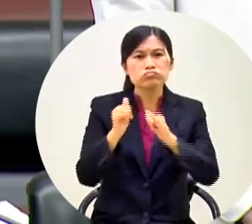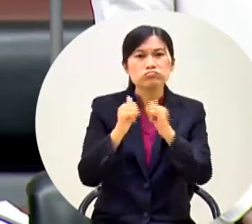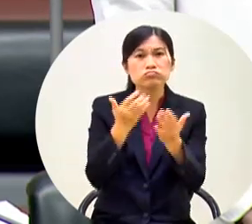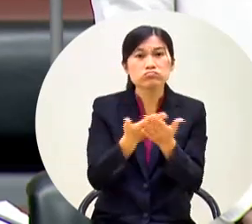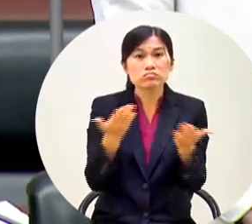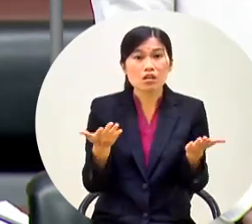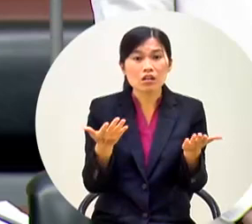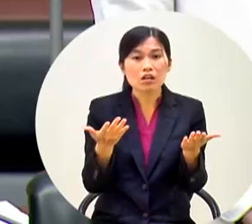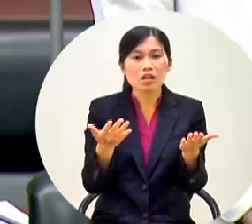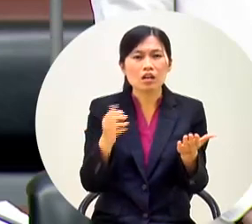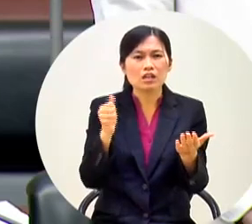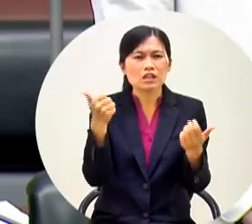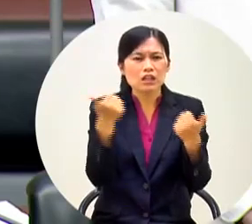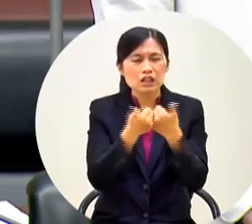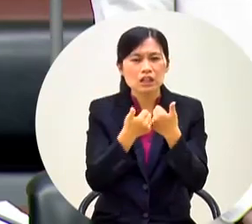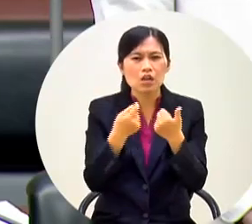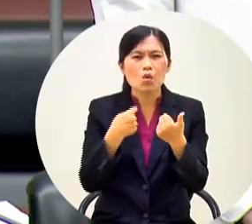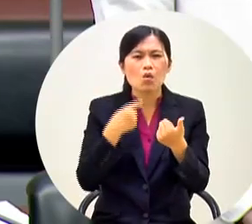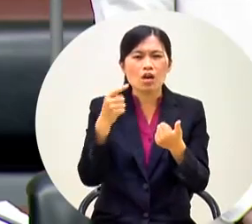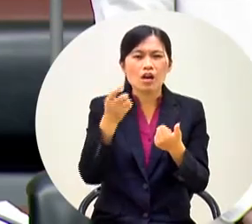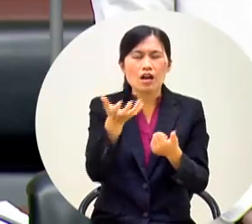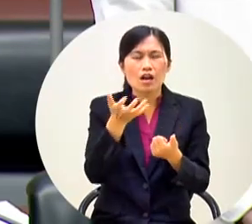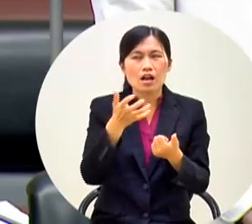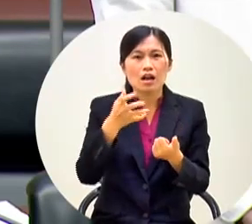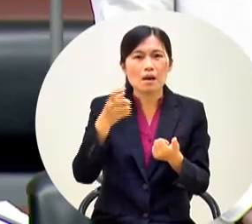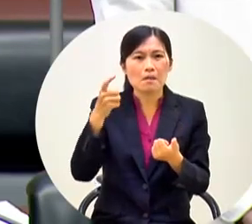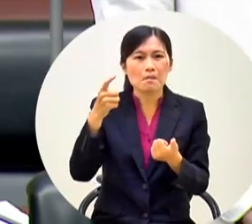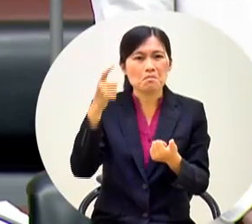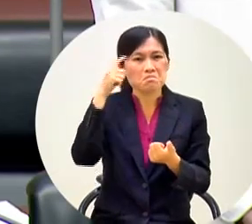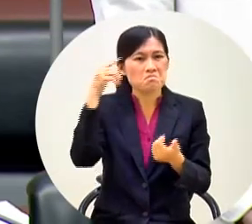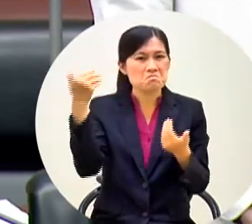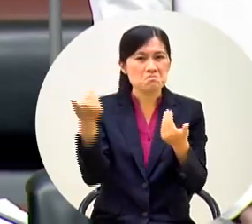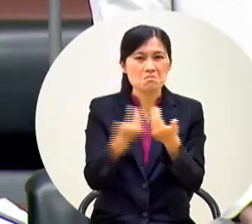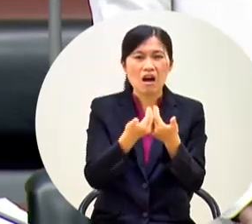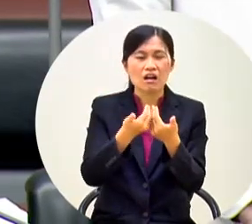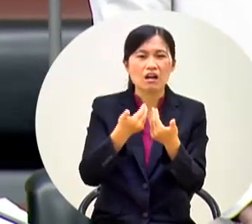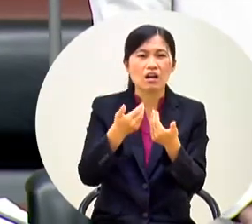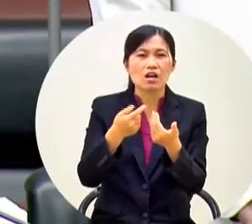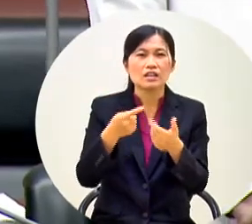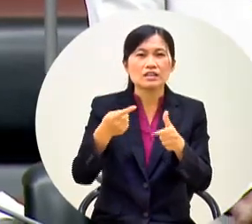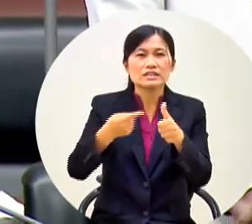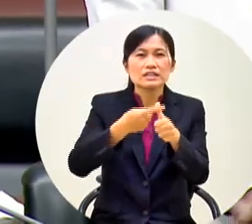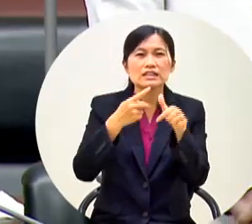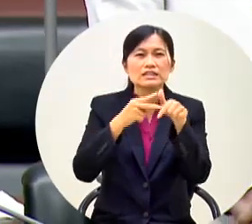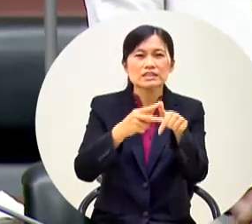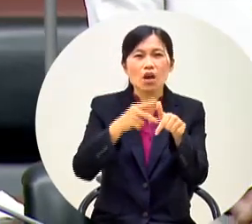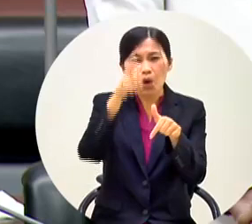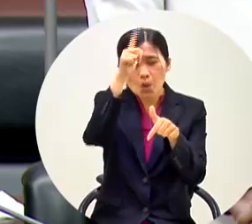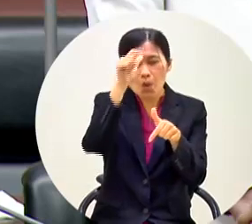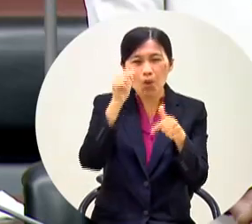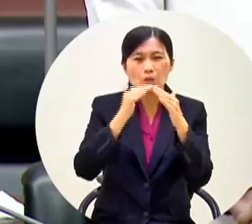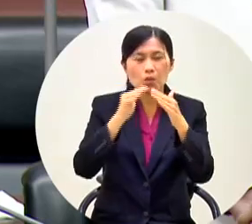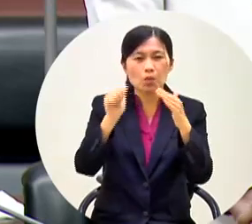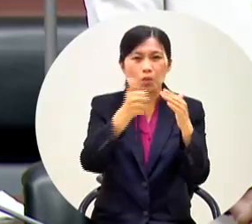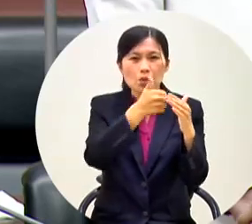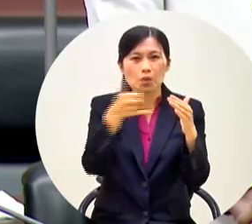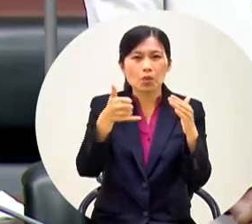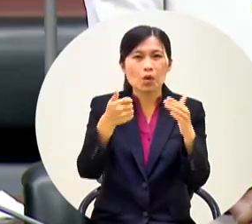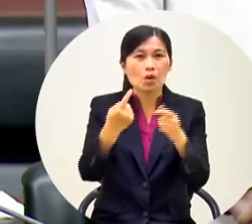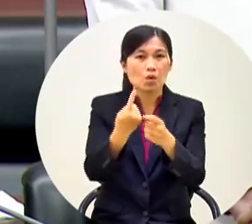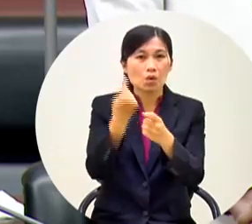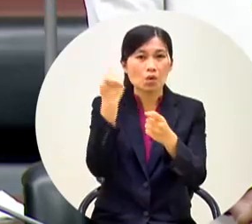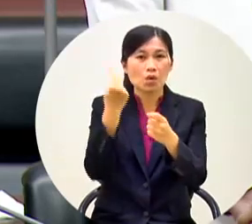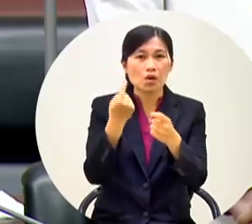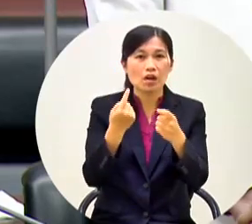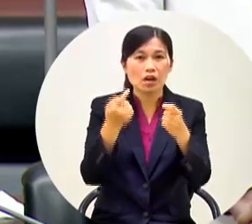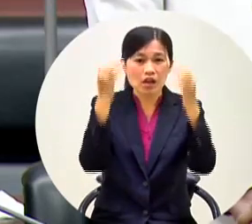柏麟市议员讲的。我先介绍一下黄柏麟市议员，去年也跟韩国瑜市长一样，刚